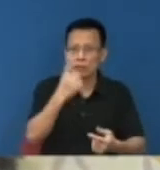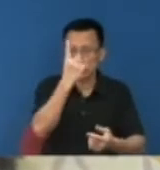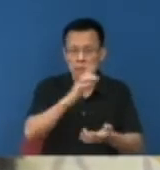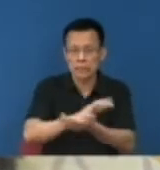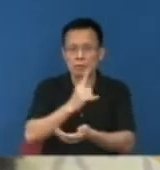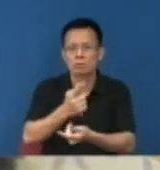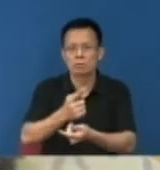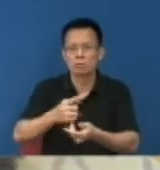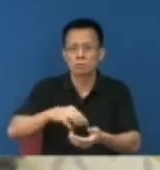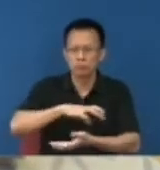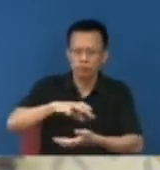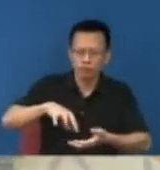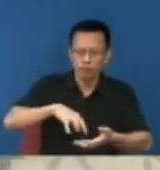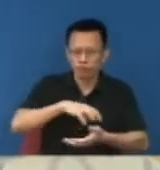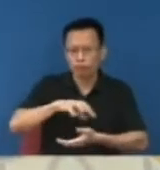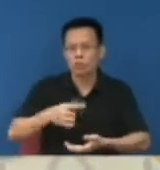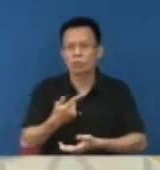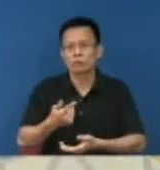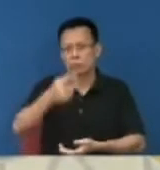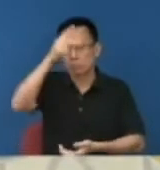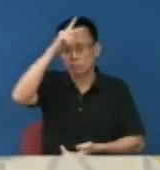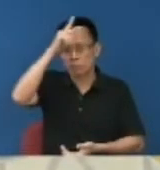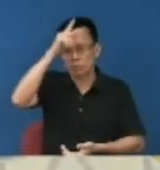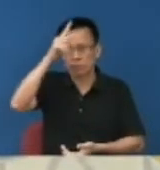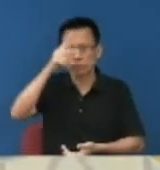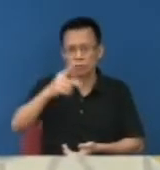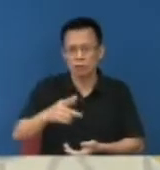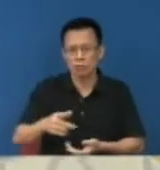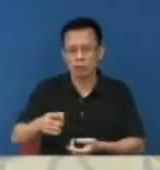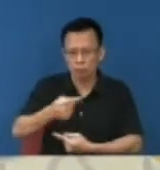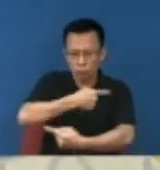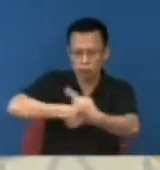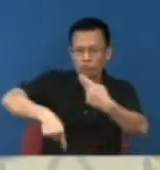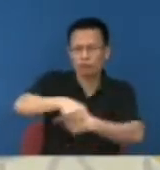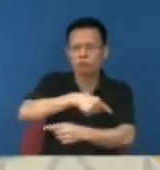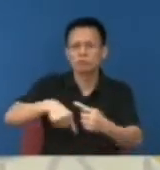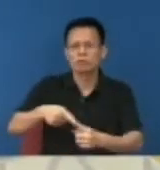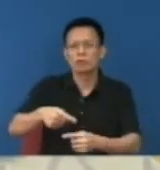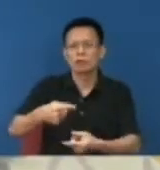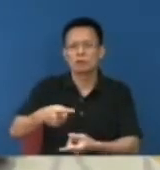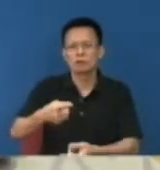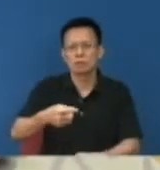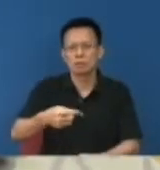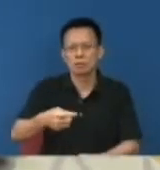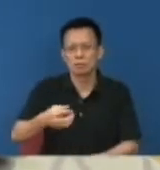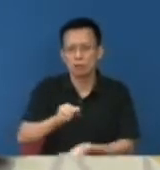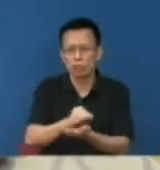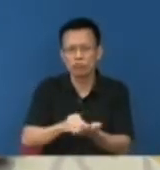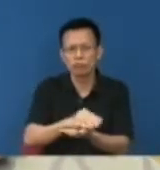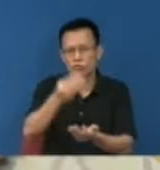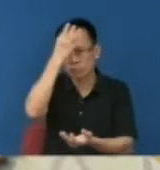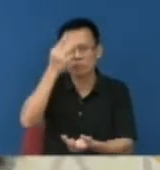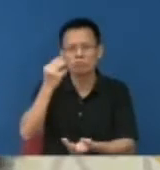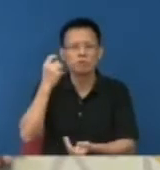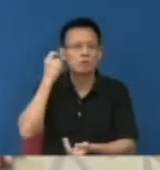多事，政府又原地踏步又回到鼠王芬那條屎計那裡，你說即是這個政府的威望